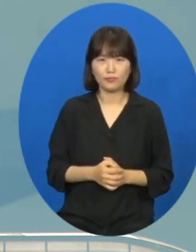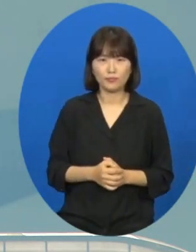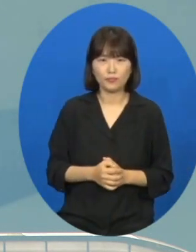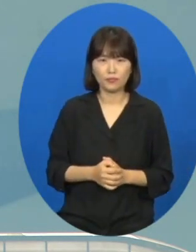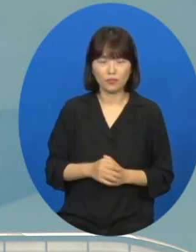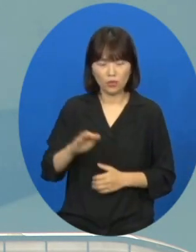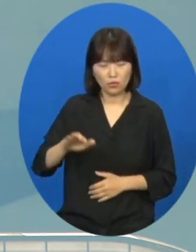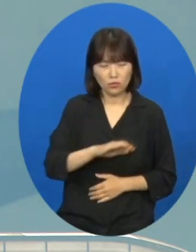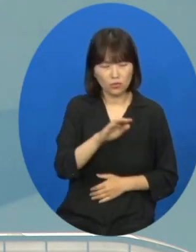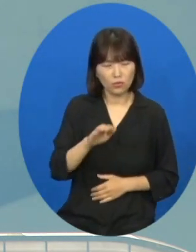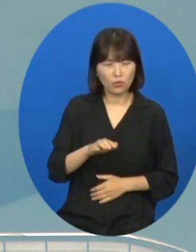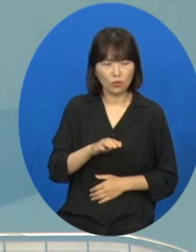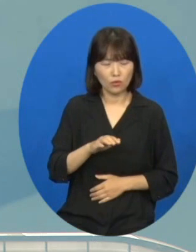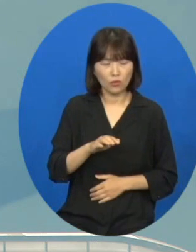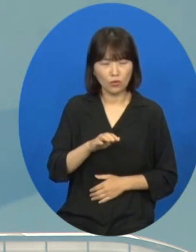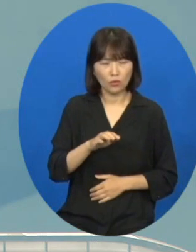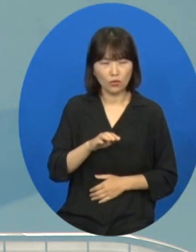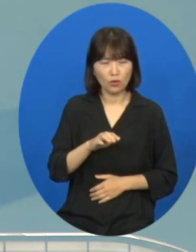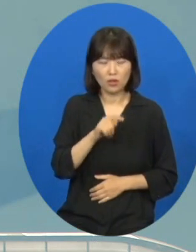우리도 그렇게 느껴지는 거예요.